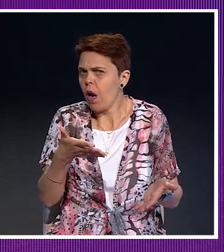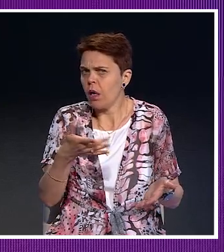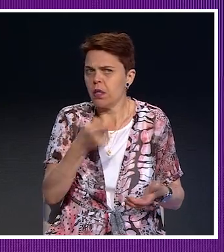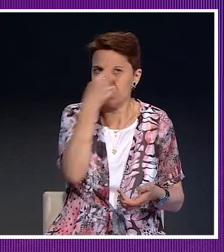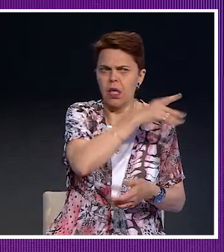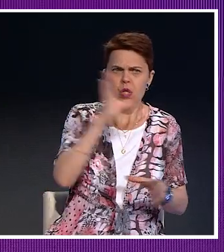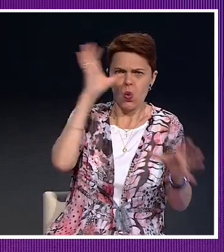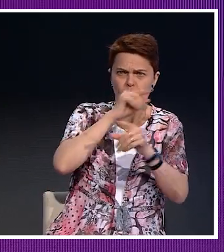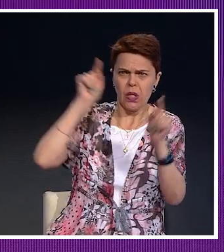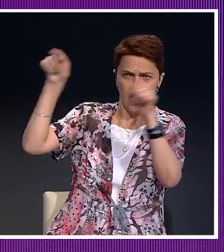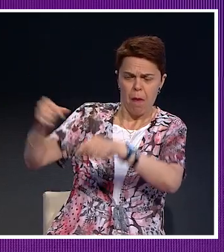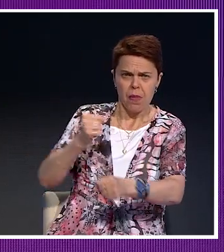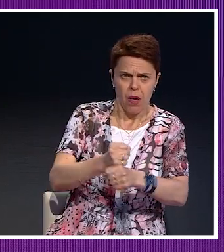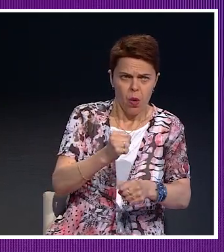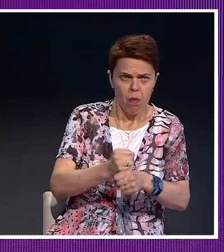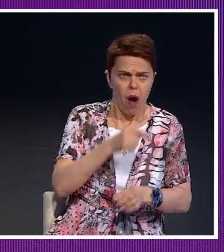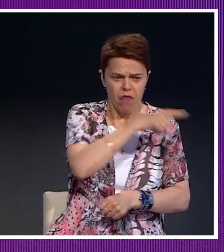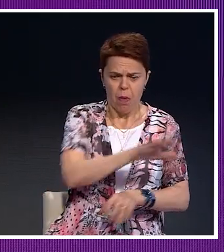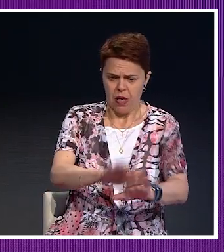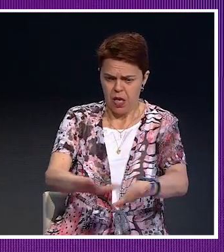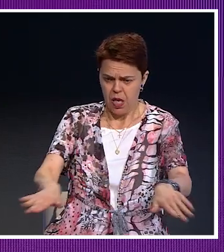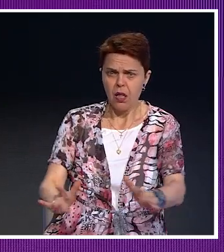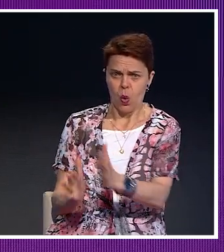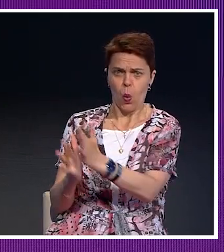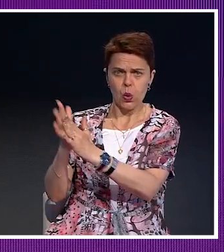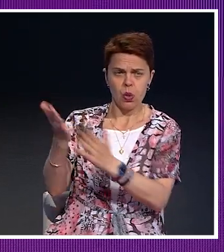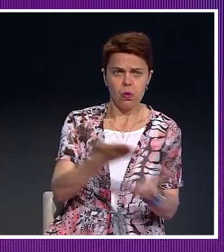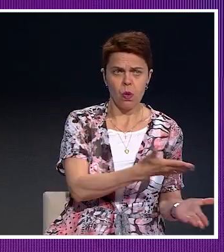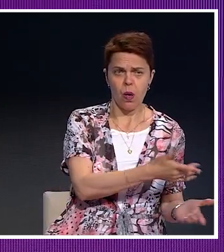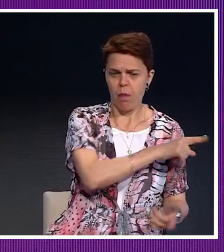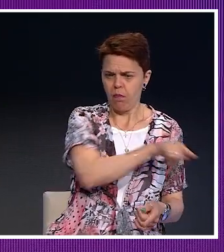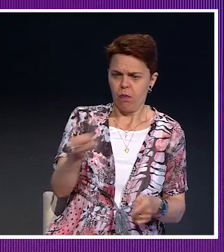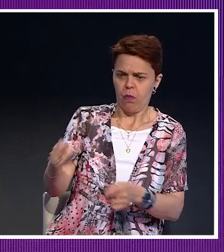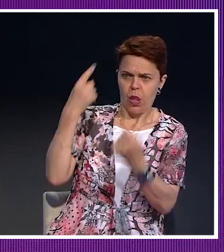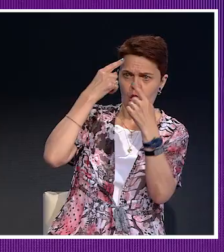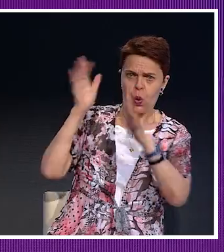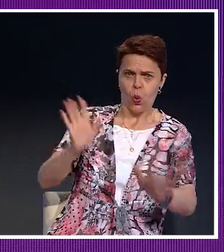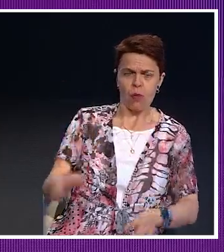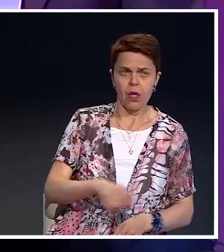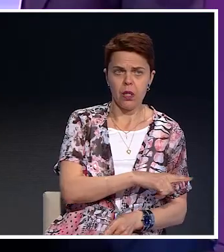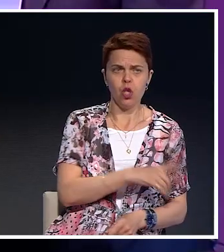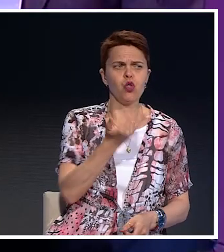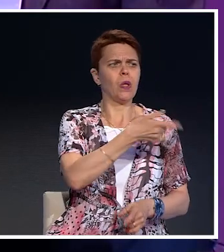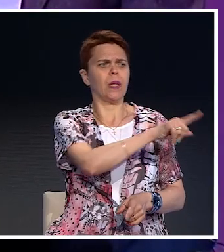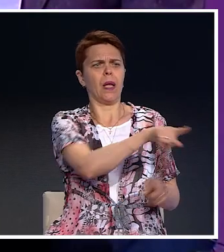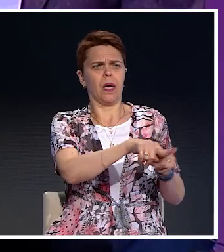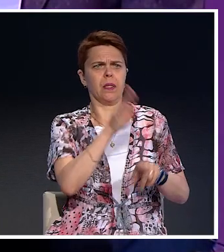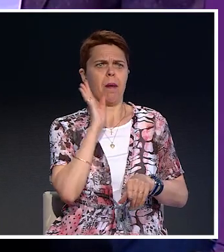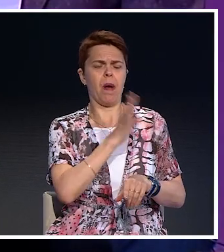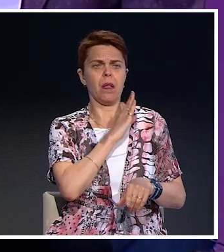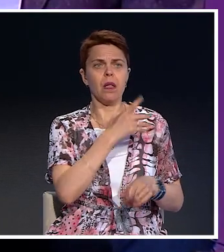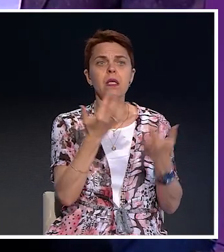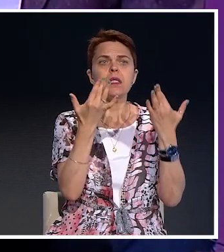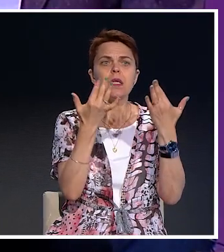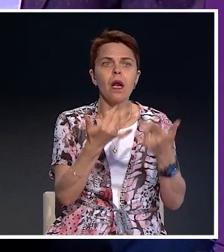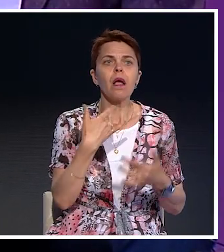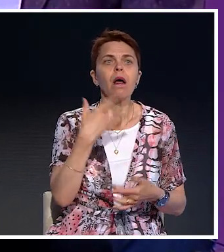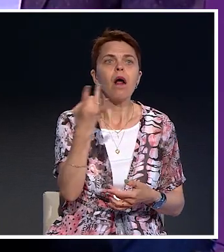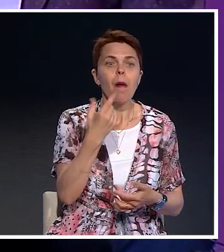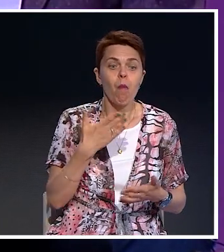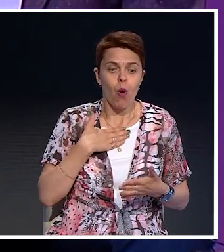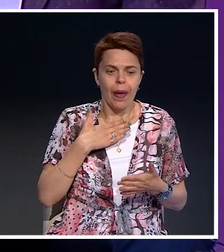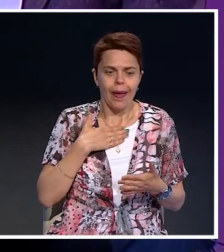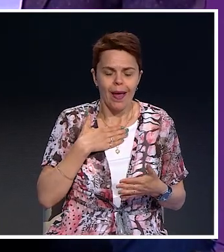оце зранку до ночі на роботі, а в тебе діти ростуть, ти чого про них не думаєш? Що ти за мати така?» Ви знаєте, скільки разів